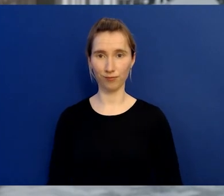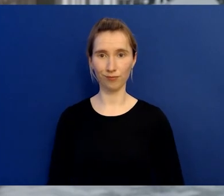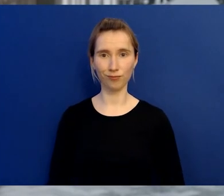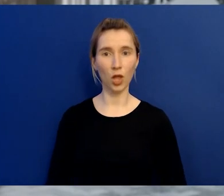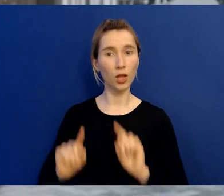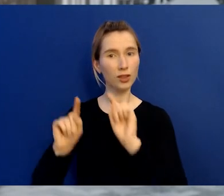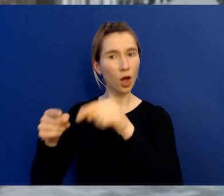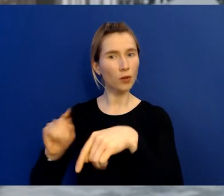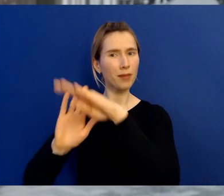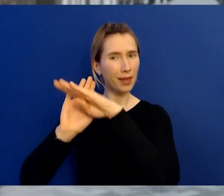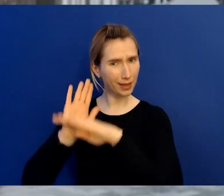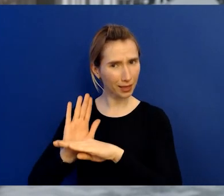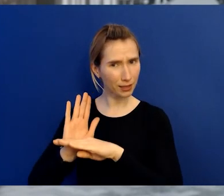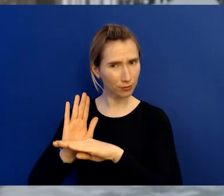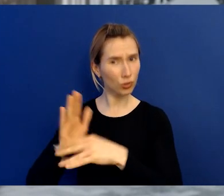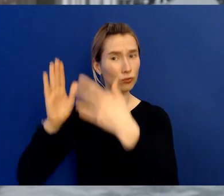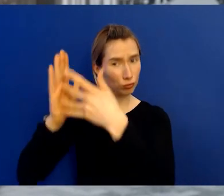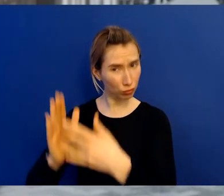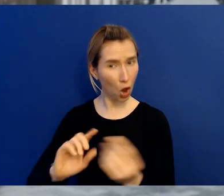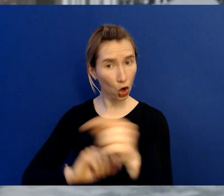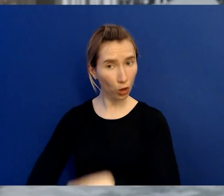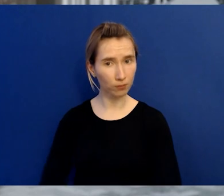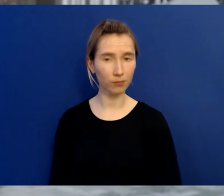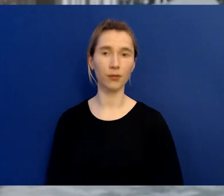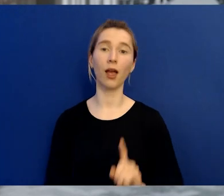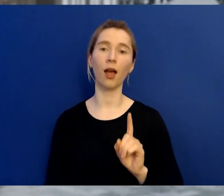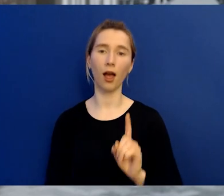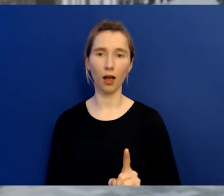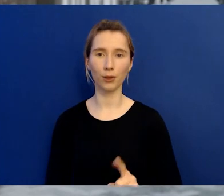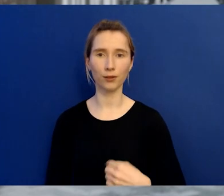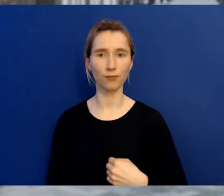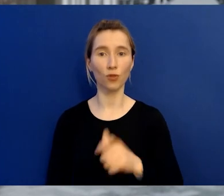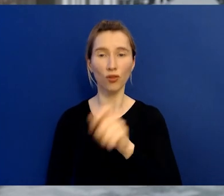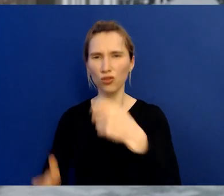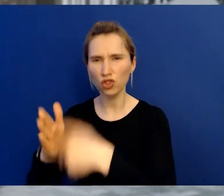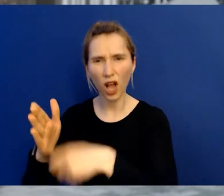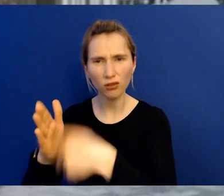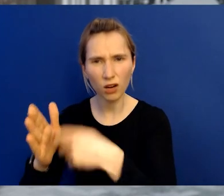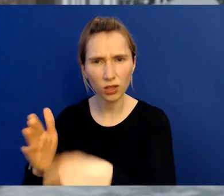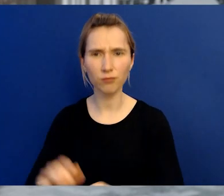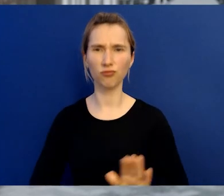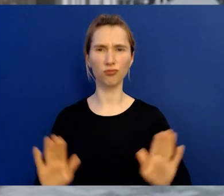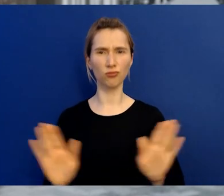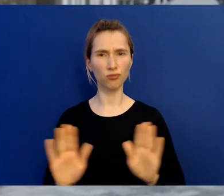Raum stark überwachen. Aber ich bin der Meinung, es muss nicht erst zu Sanktionen